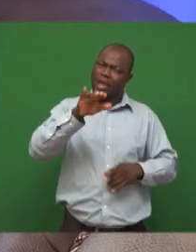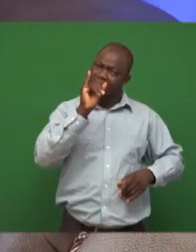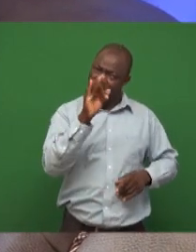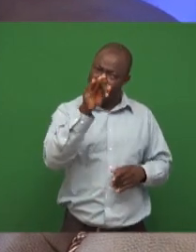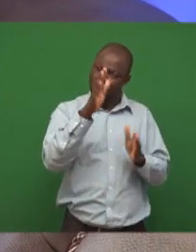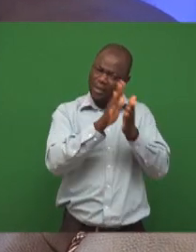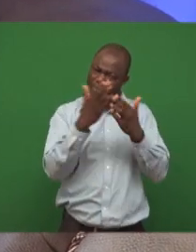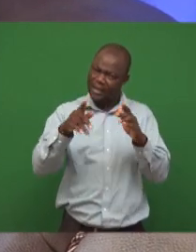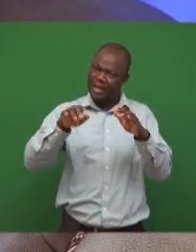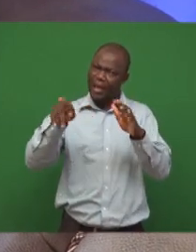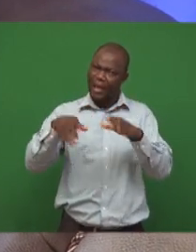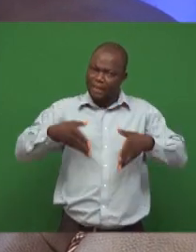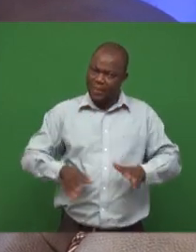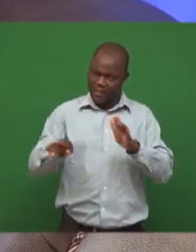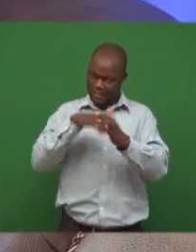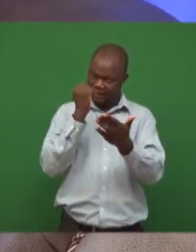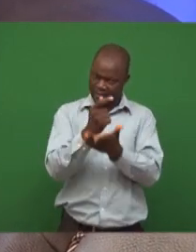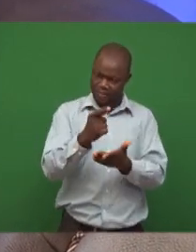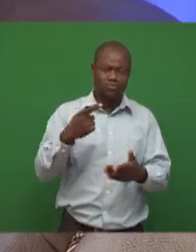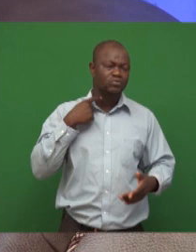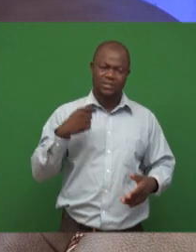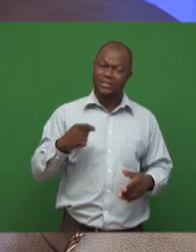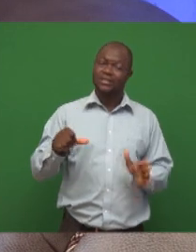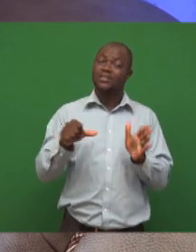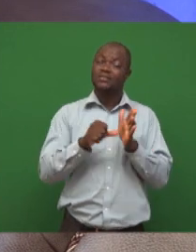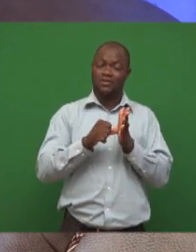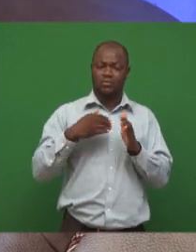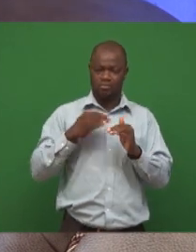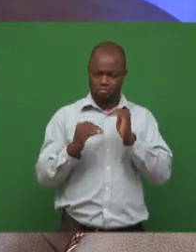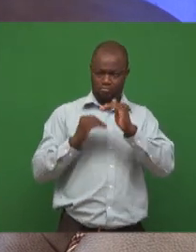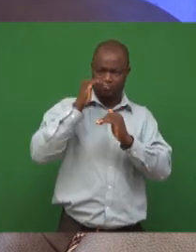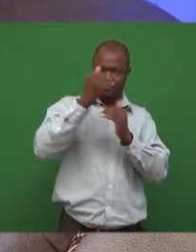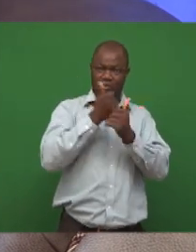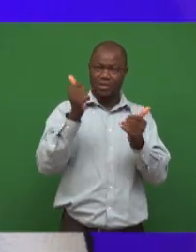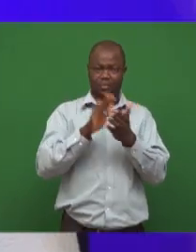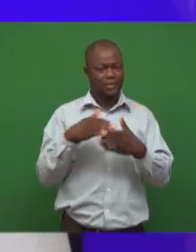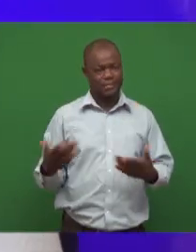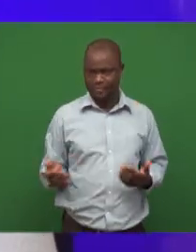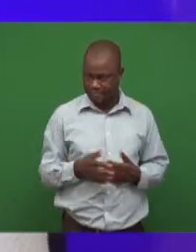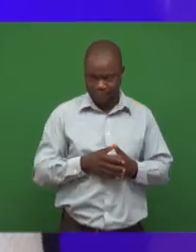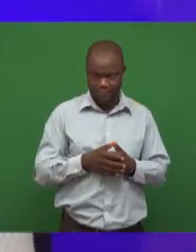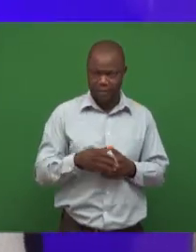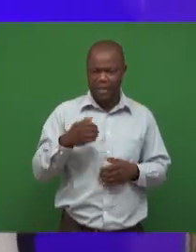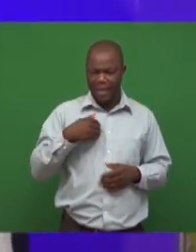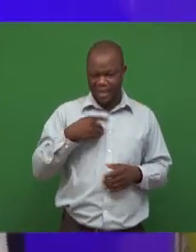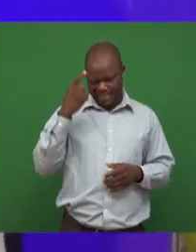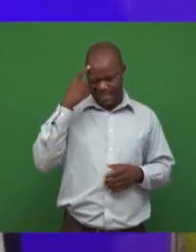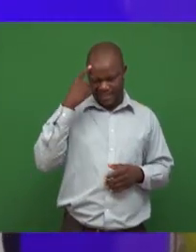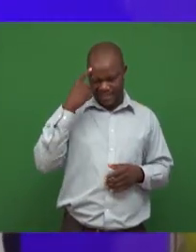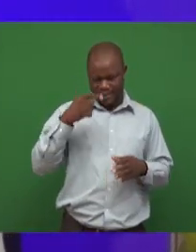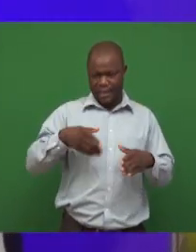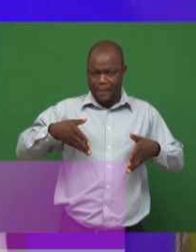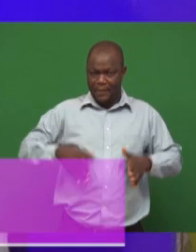birth certificate zvinokunetsa kuzonanavira pane zvimwe. Ndomboya kwauri Chinga. Isu tinoona birth certificate